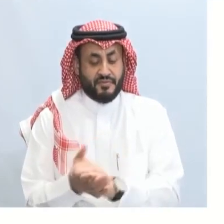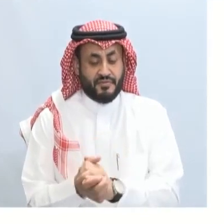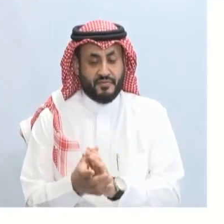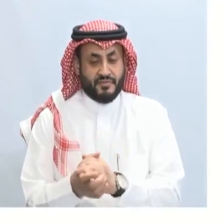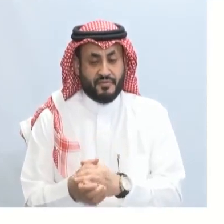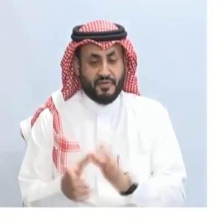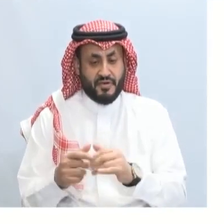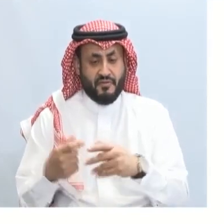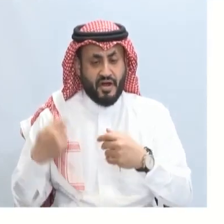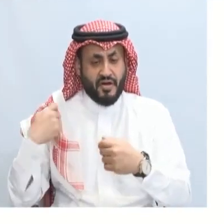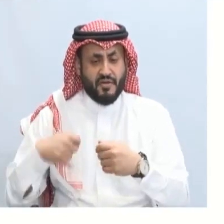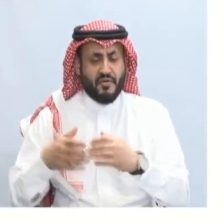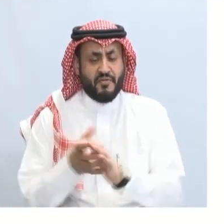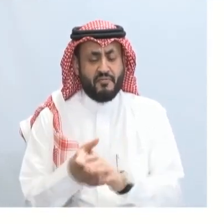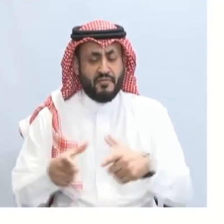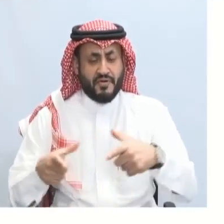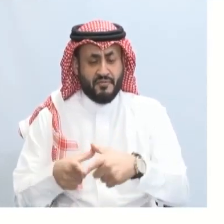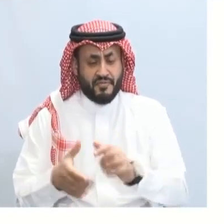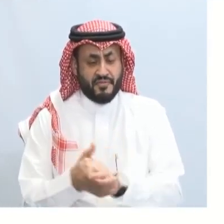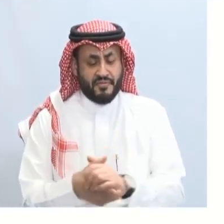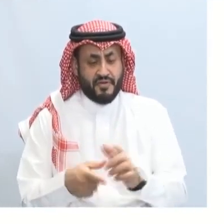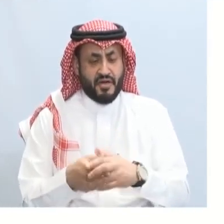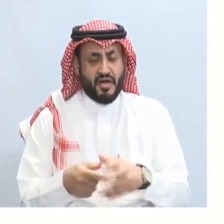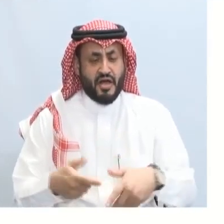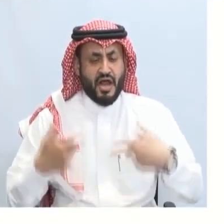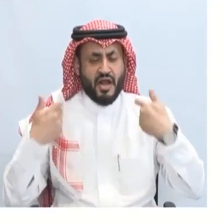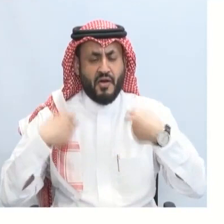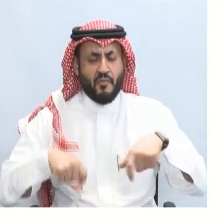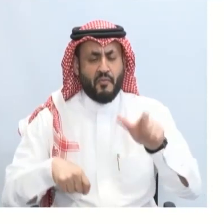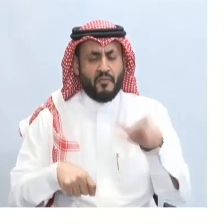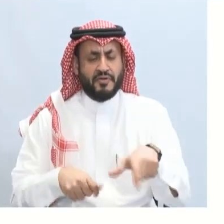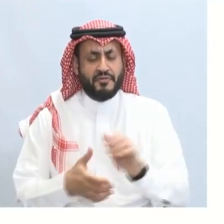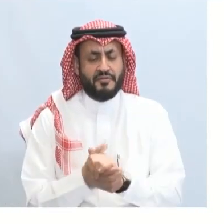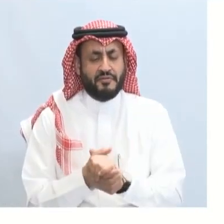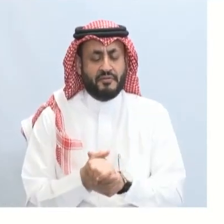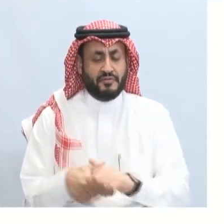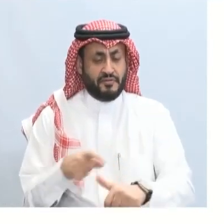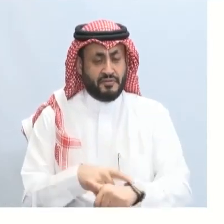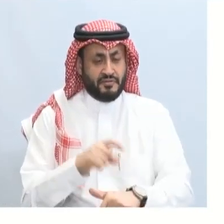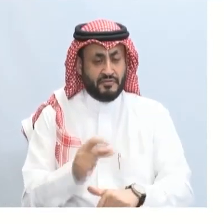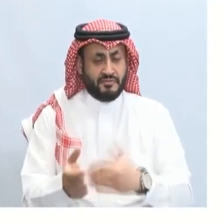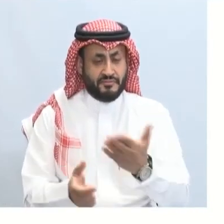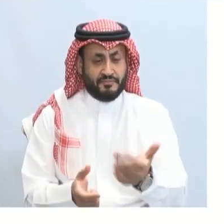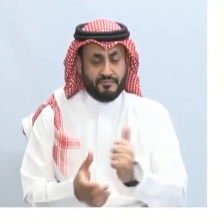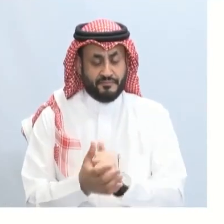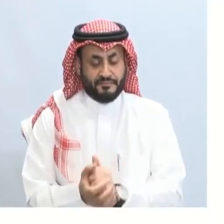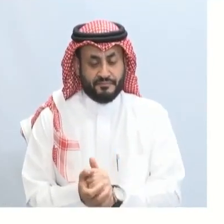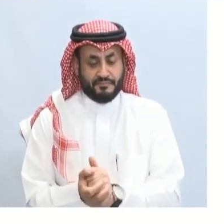الوكيل المعتمد لهذا الجهاز ايضا المشتري دقائق ونتوصل